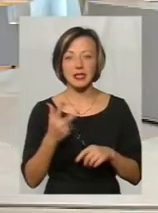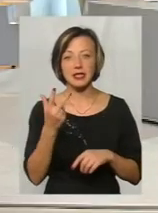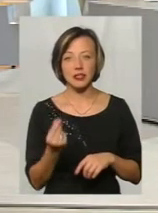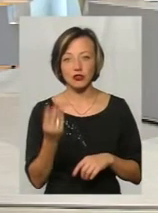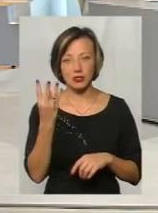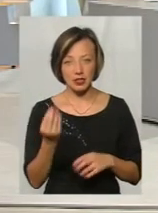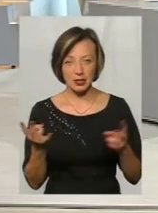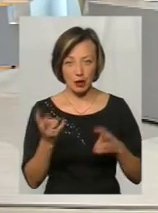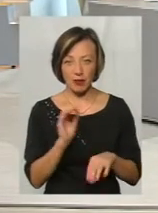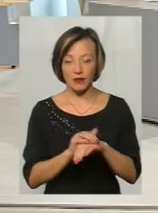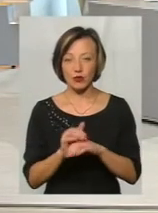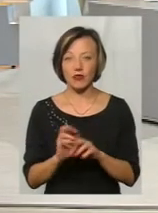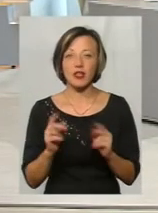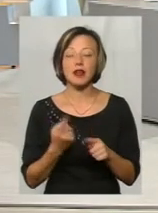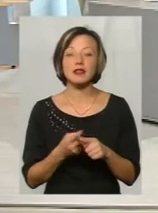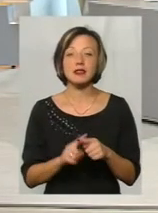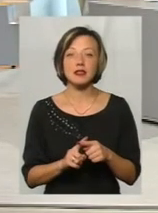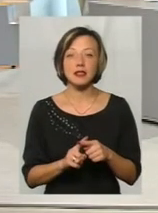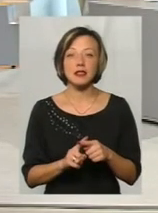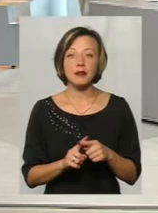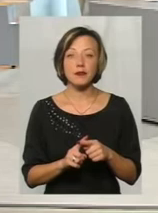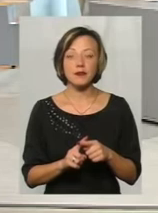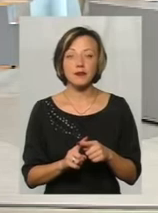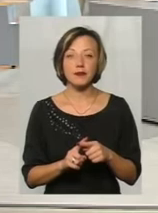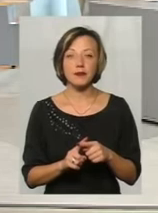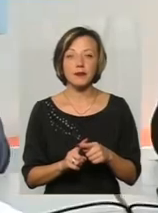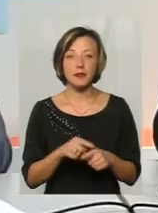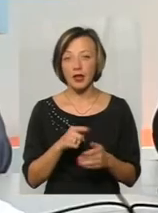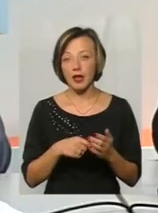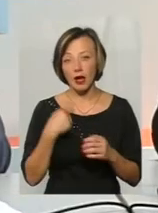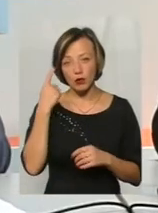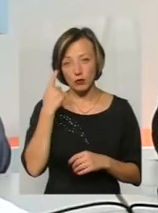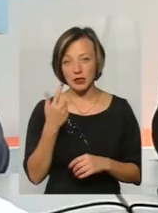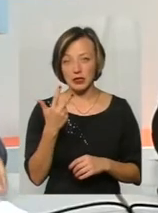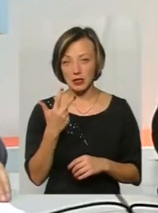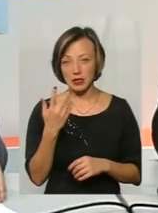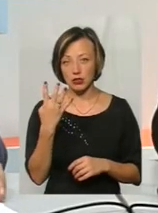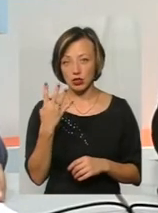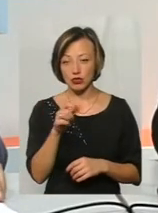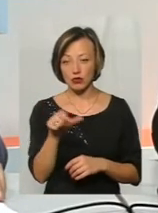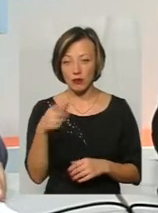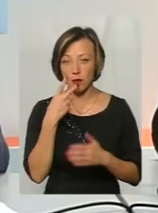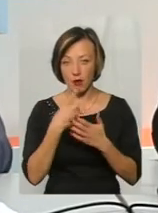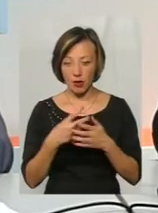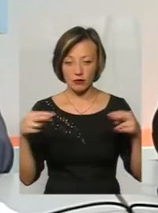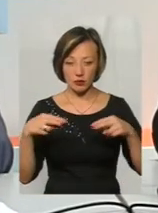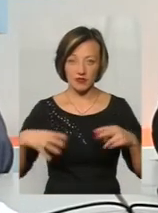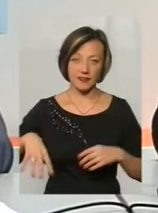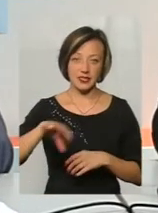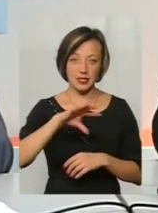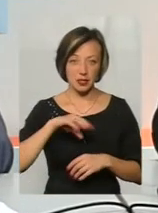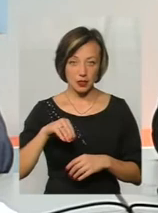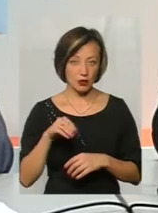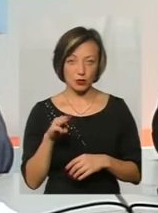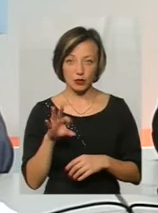треба якось фіксувати, як це? Ну, я думаю, що якщо 3-4 чоловіки бачили це і на очах всіх,